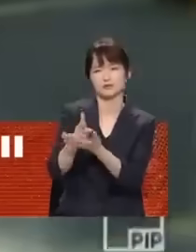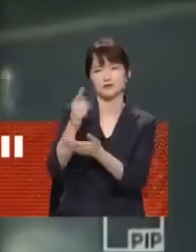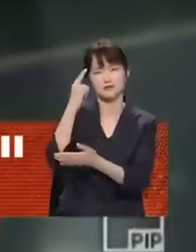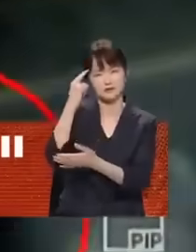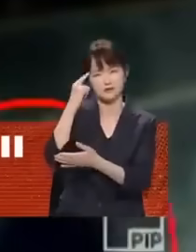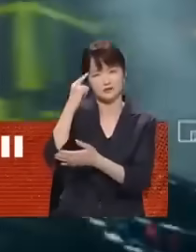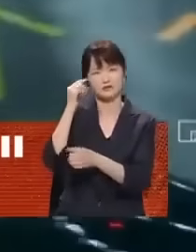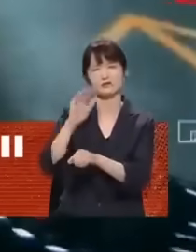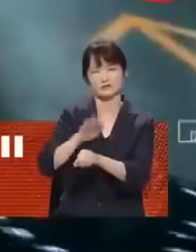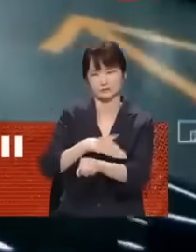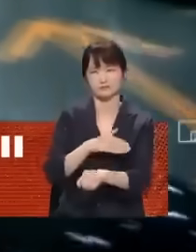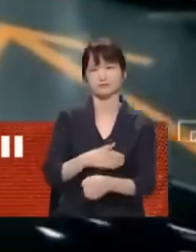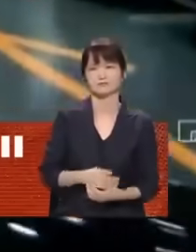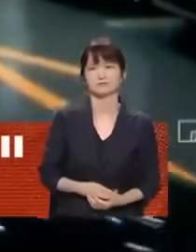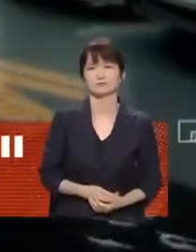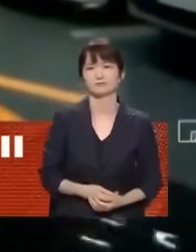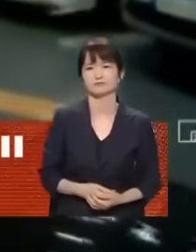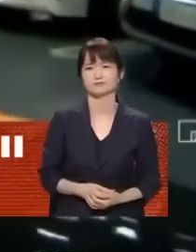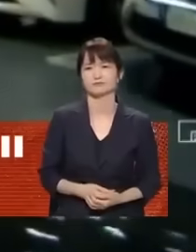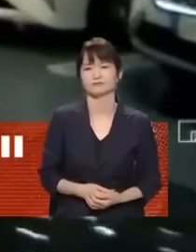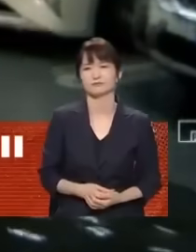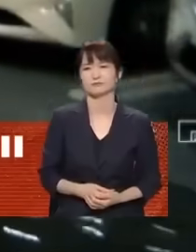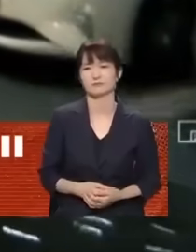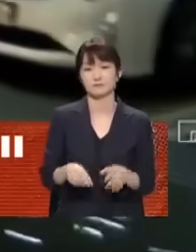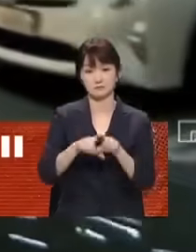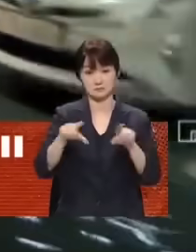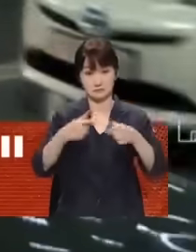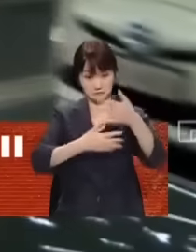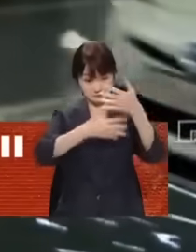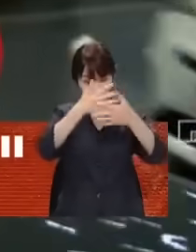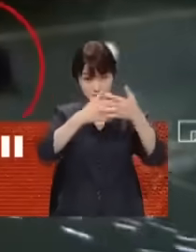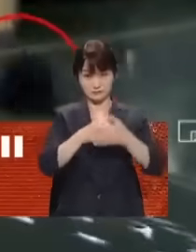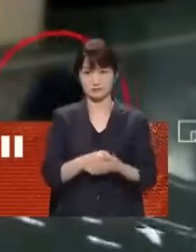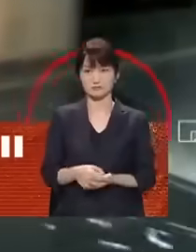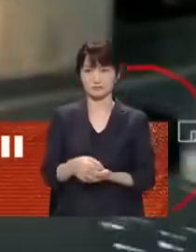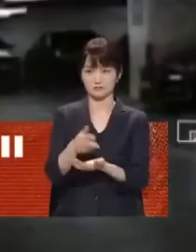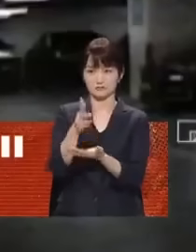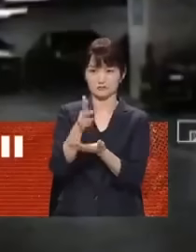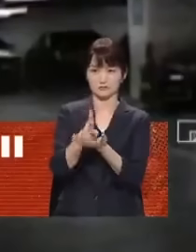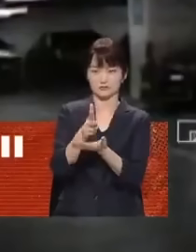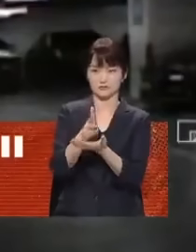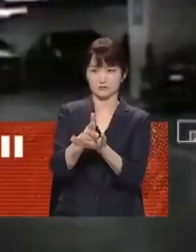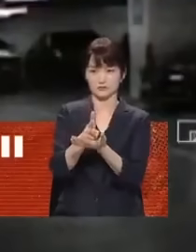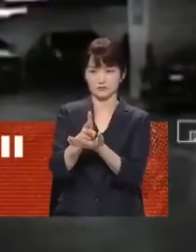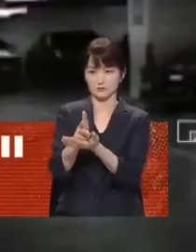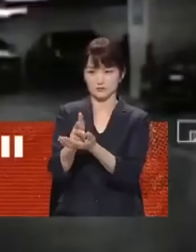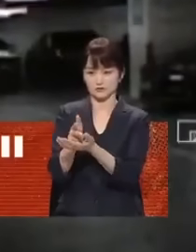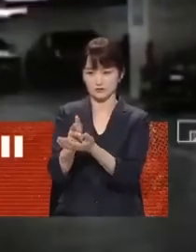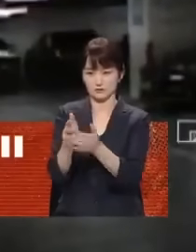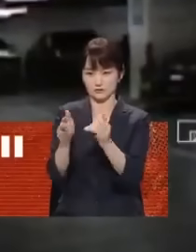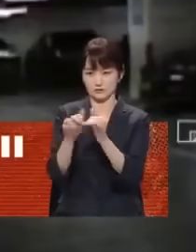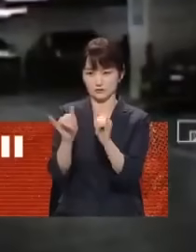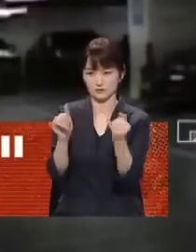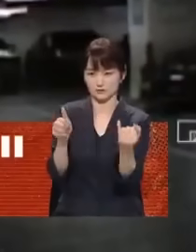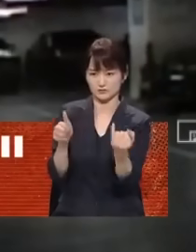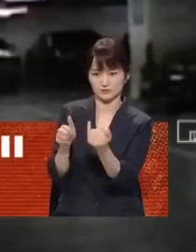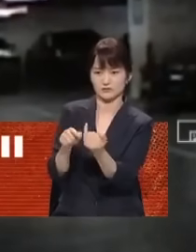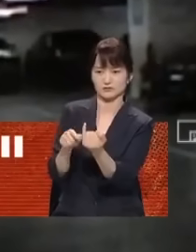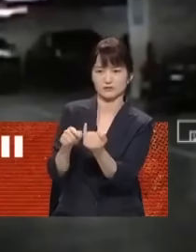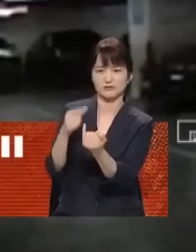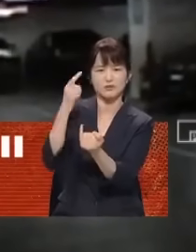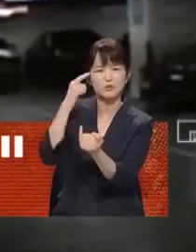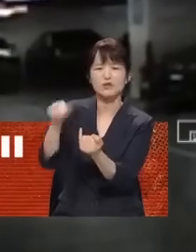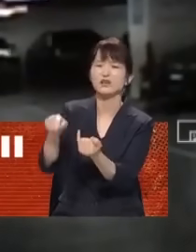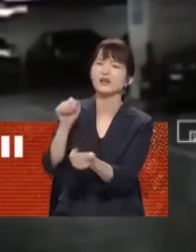같습니다. 저희가 박 변호사님 보통 네. 이런 영상에 그 주차면에 사람이 서 있는 경우 있었잖아요. 네. 그걸 놓고도 아유 이 왜 저러고